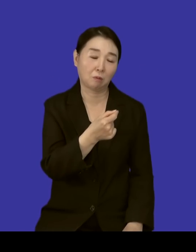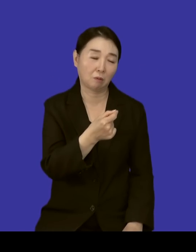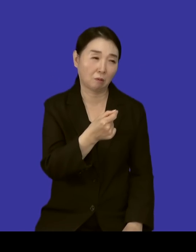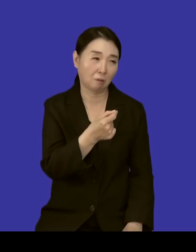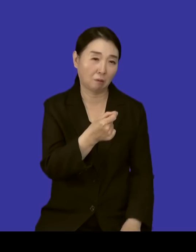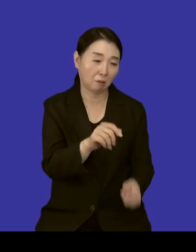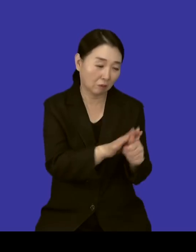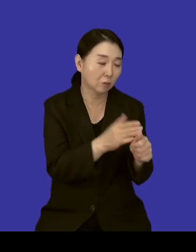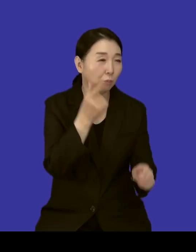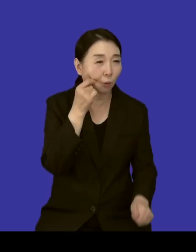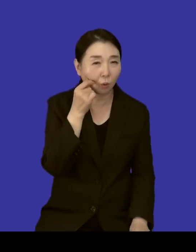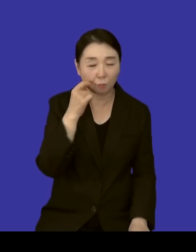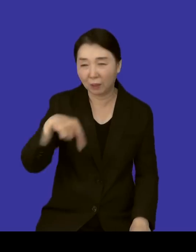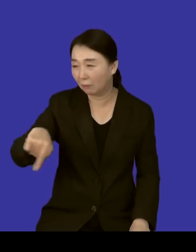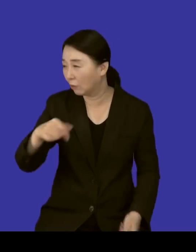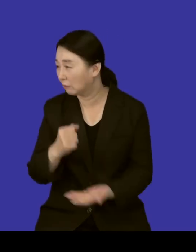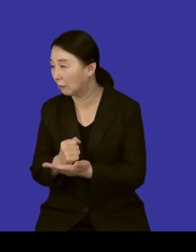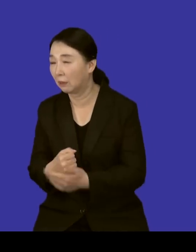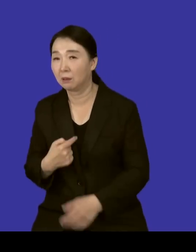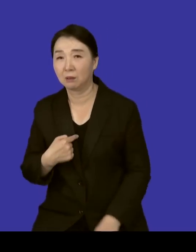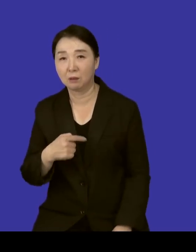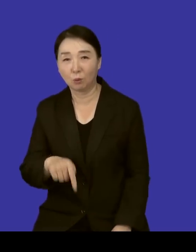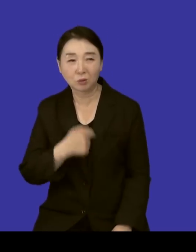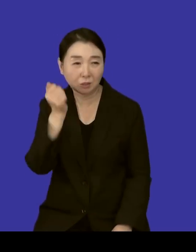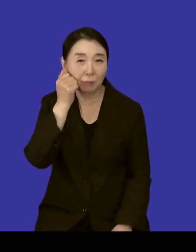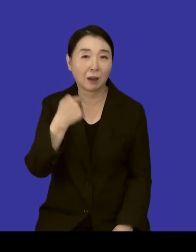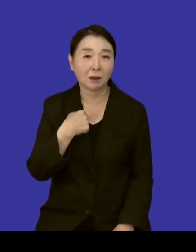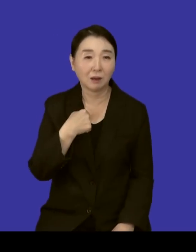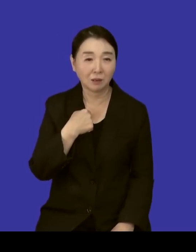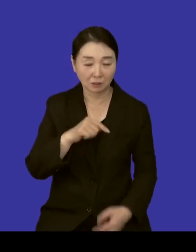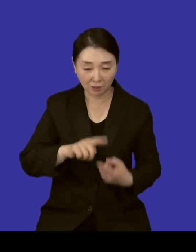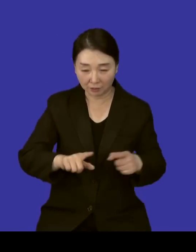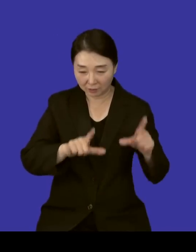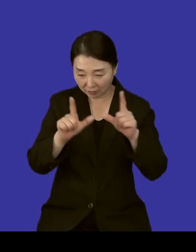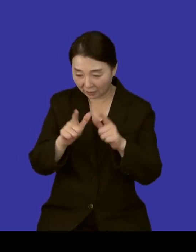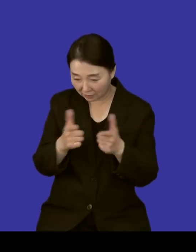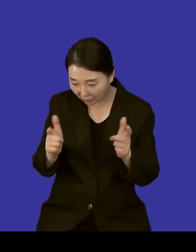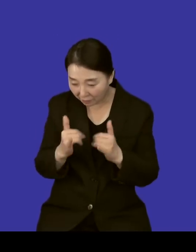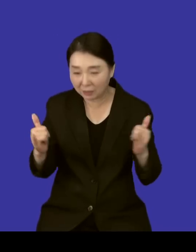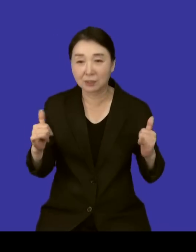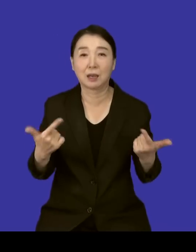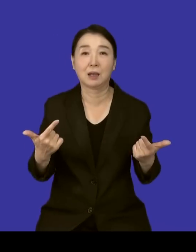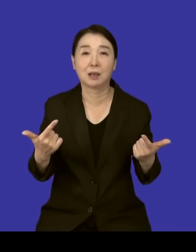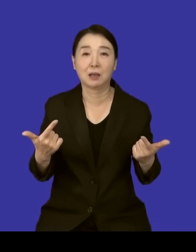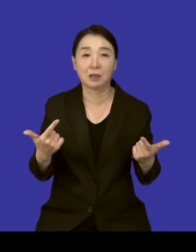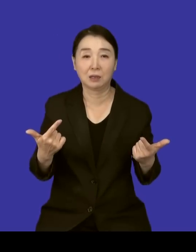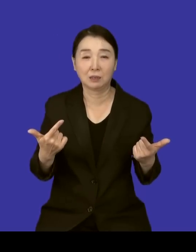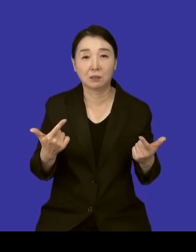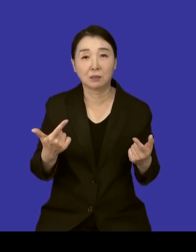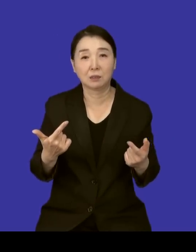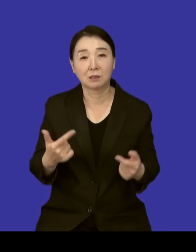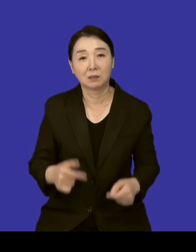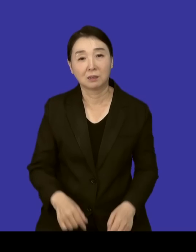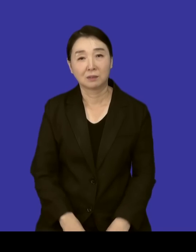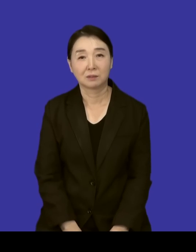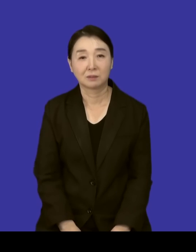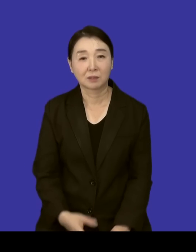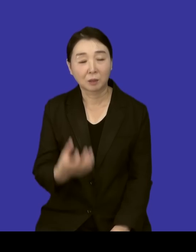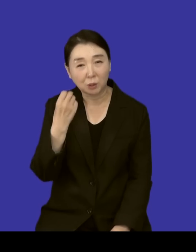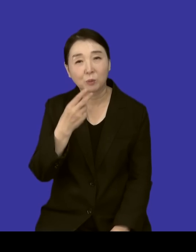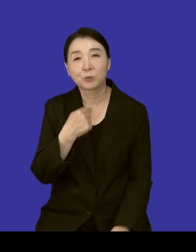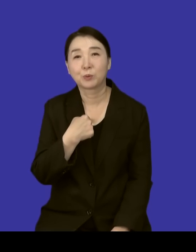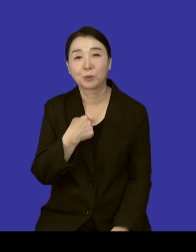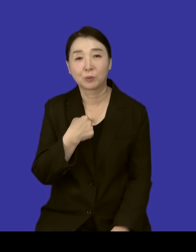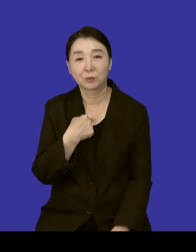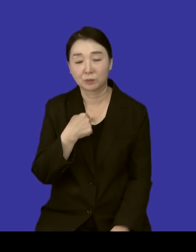가서 뒷담화하고 혼자서 당하고 난 이렇게 살 사람이 아닌데 매력이 하나도 없고요. 그런데